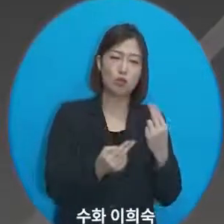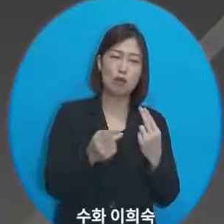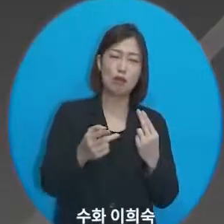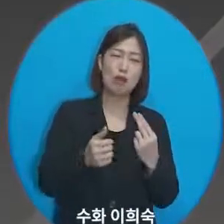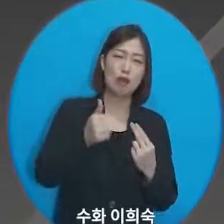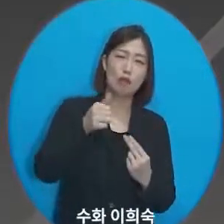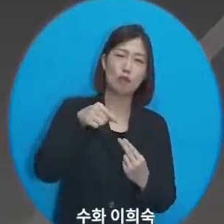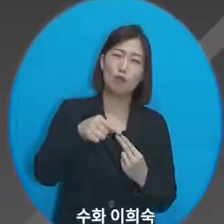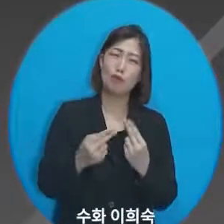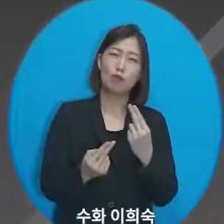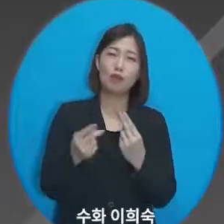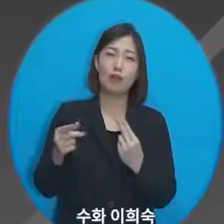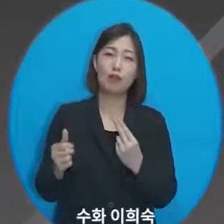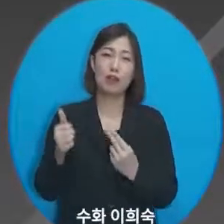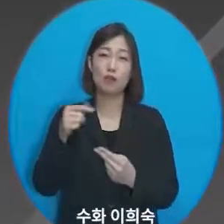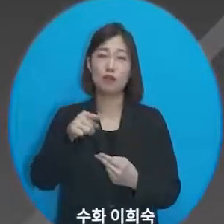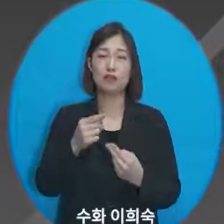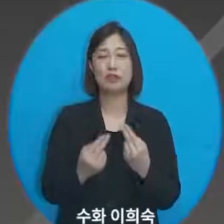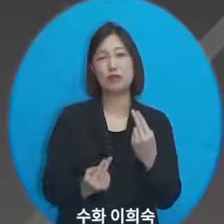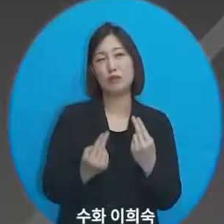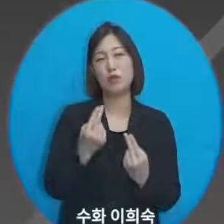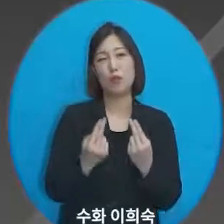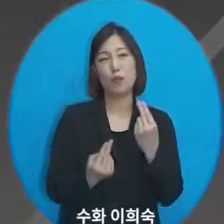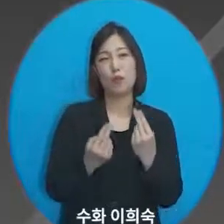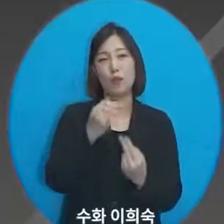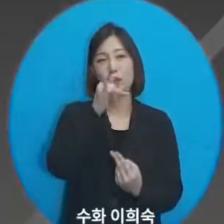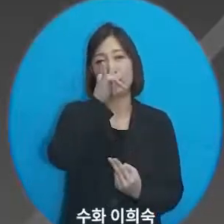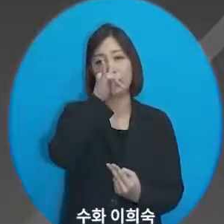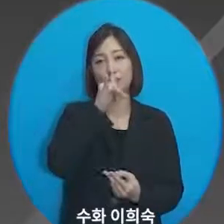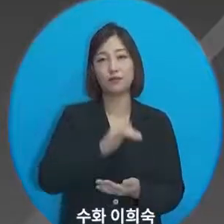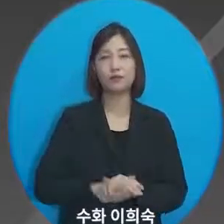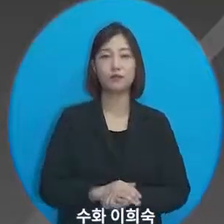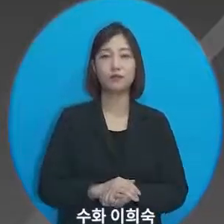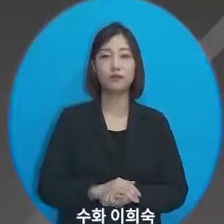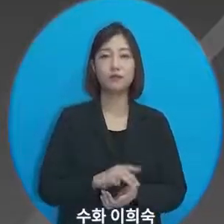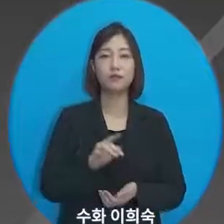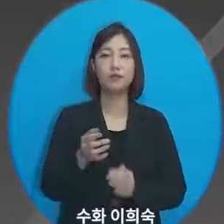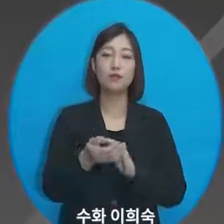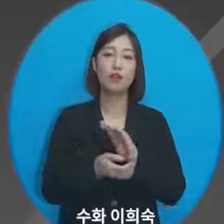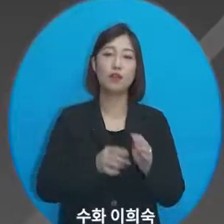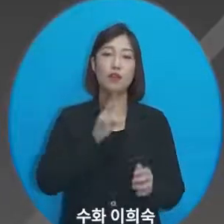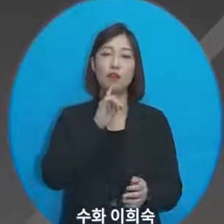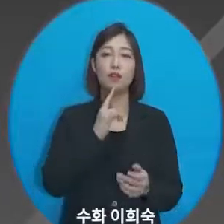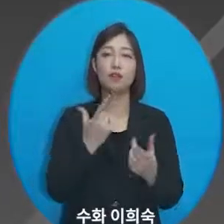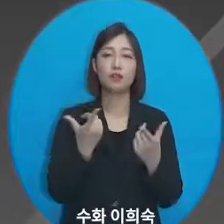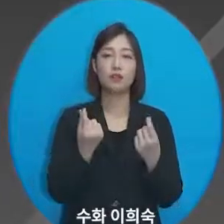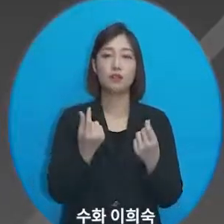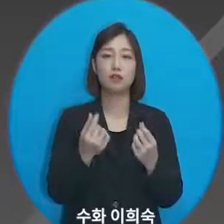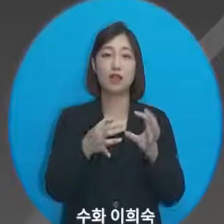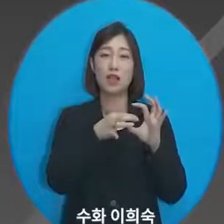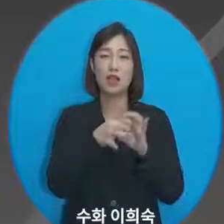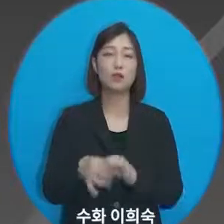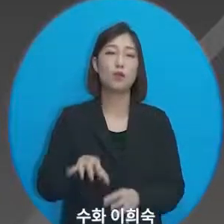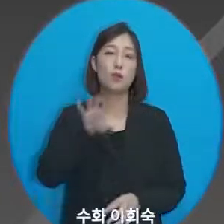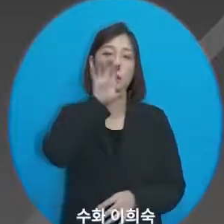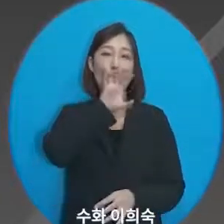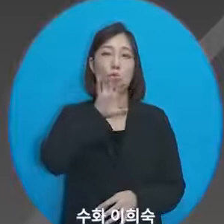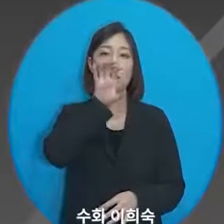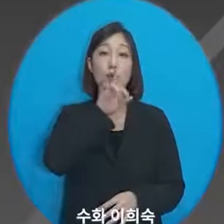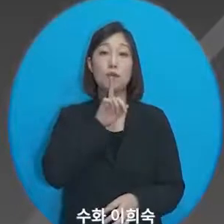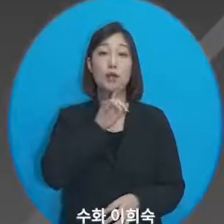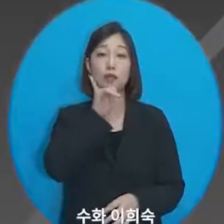버스나 시외버스보다는 철도가 좋다. 이런 식으로 돼 있는데 이것도 계속 말씀드리지만 어떤